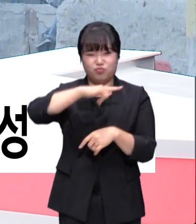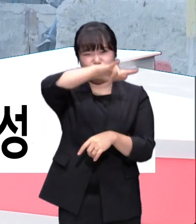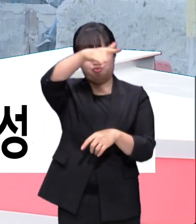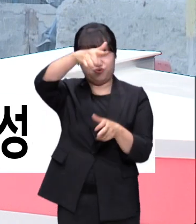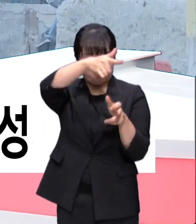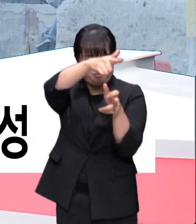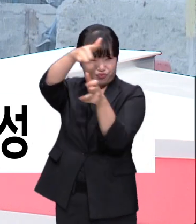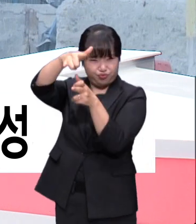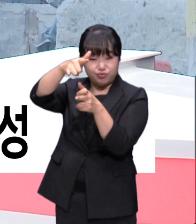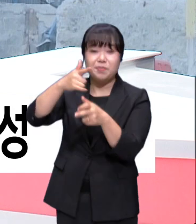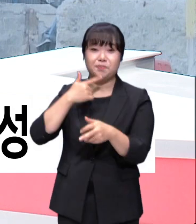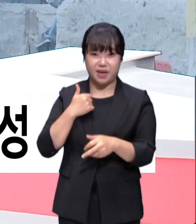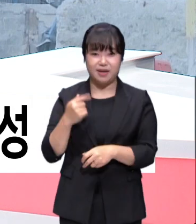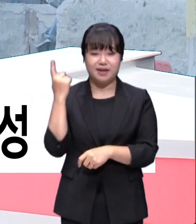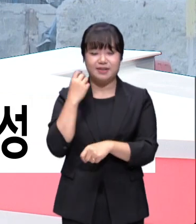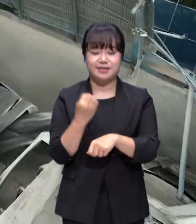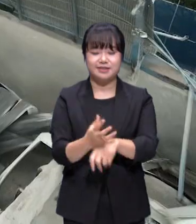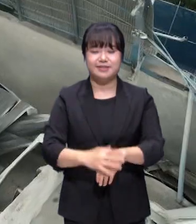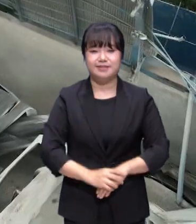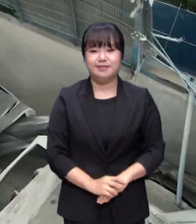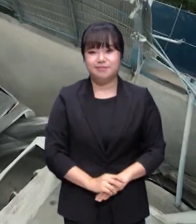담아봤습니다. 이재원 기자입니다.